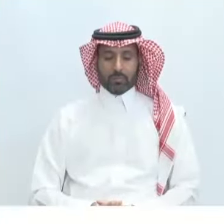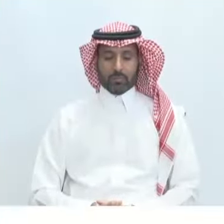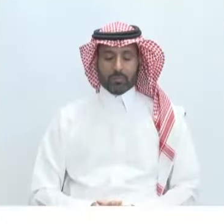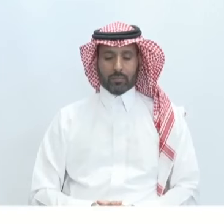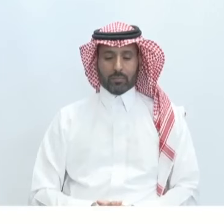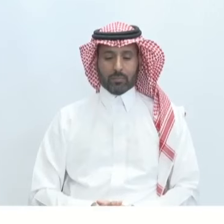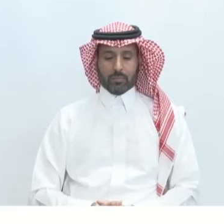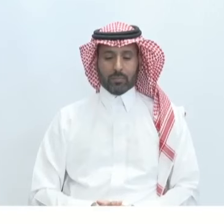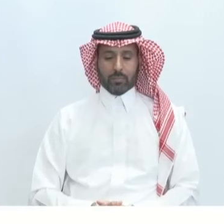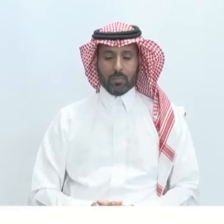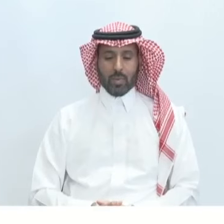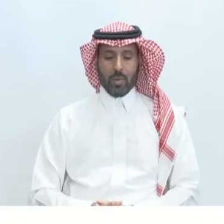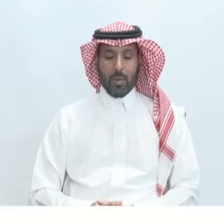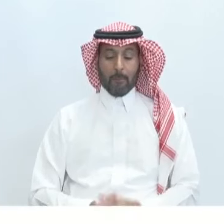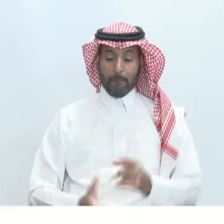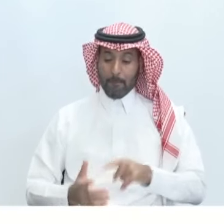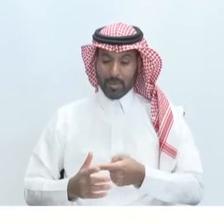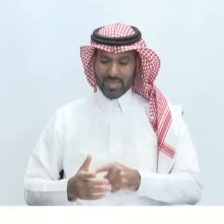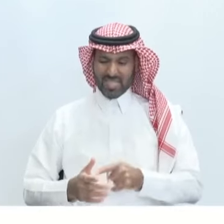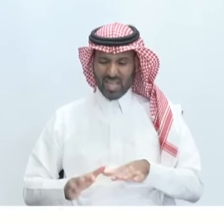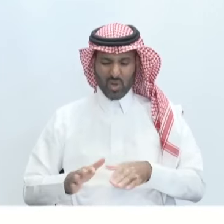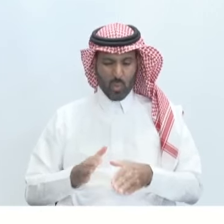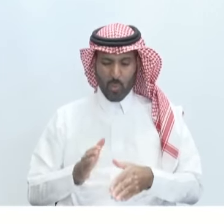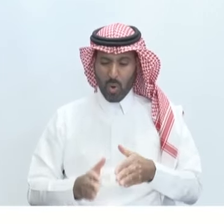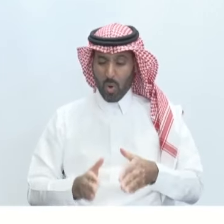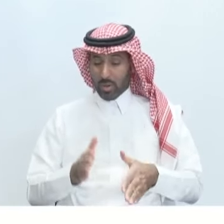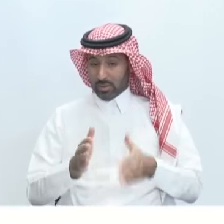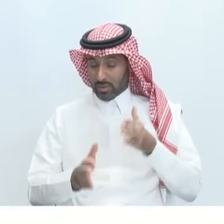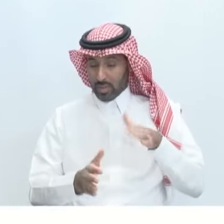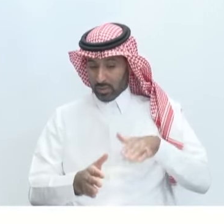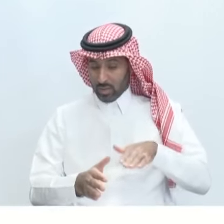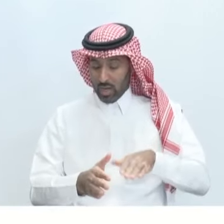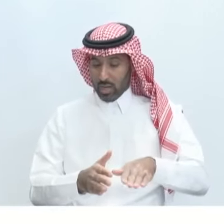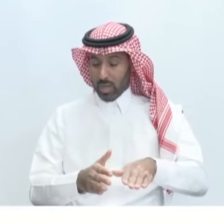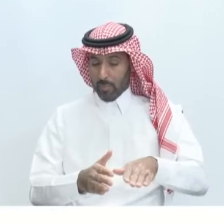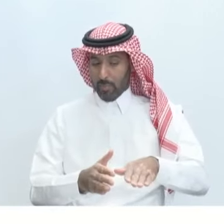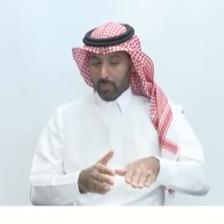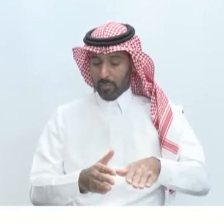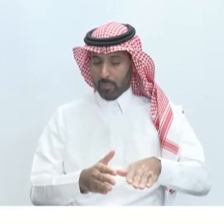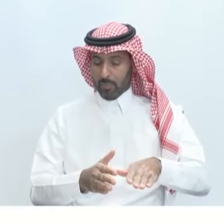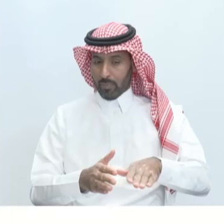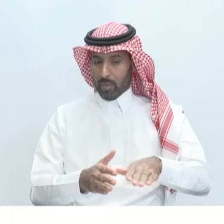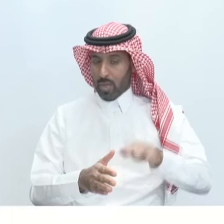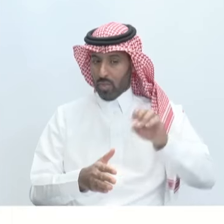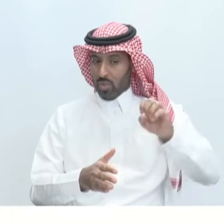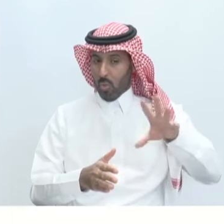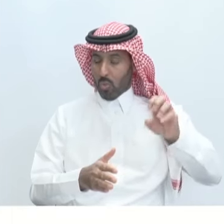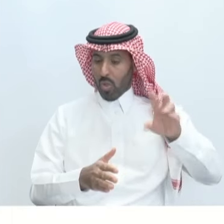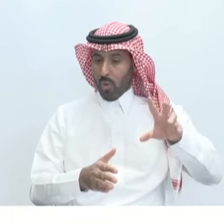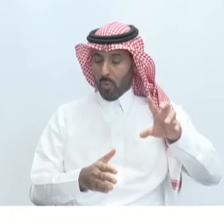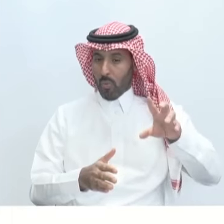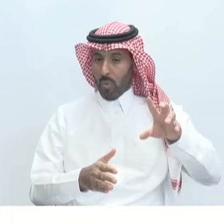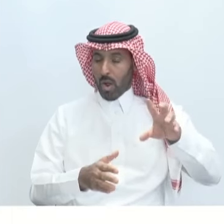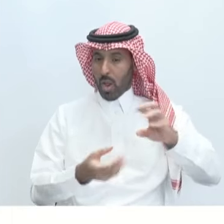الصوره برمج الروبوت لتنفيذ الاتي التحرك الى الامام تشغيل الضوء الاحمر اذا